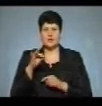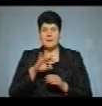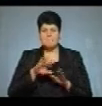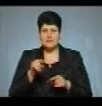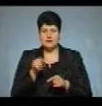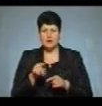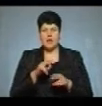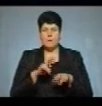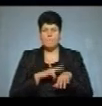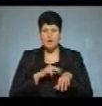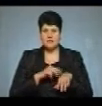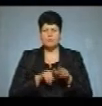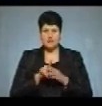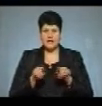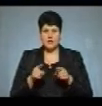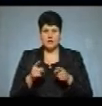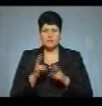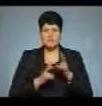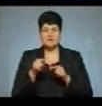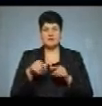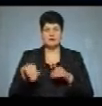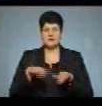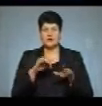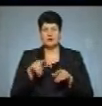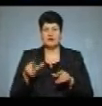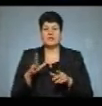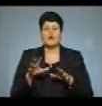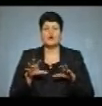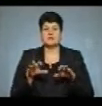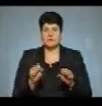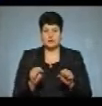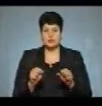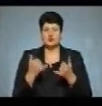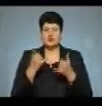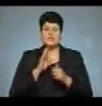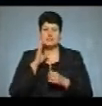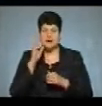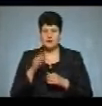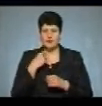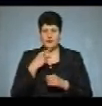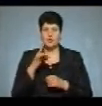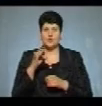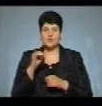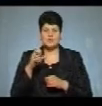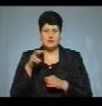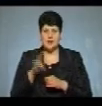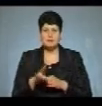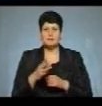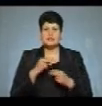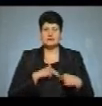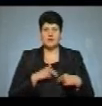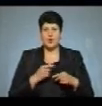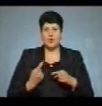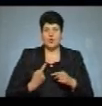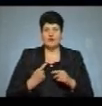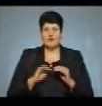почала арештовувати підприємство, звідти вийшли люди, які його захопили. Зазначу, сьогодні зранку, каже Руслан Дрозд, працівники державної охоронної